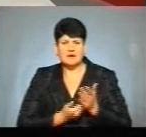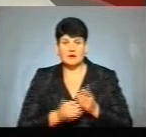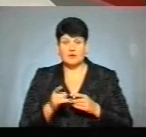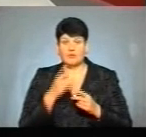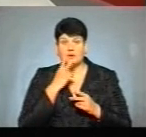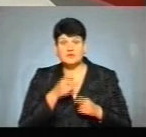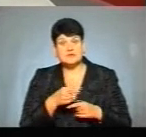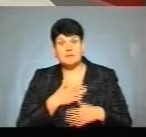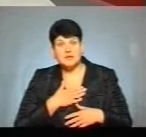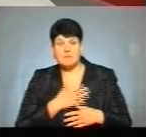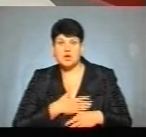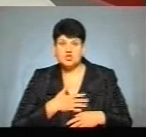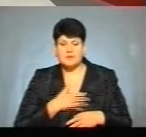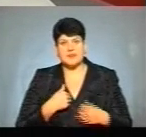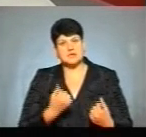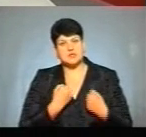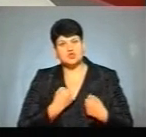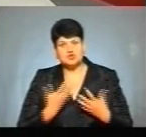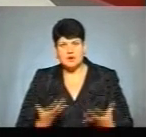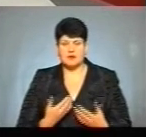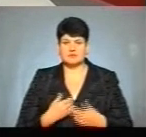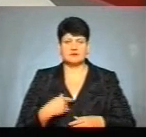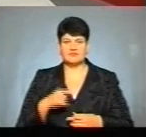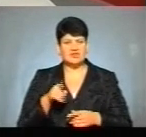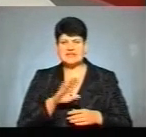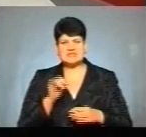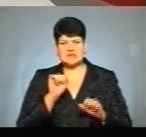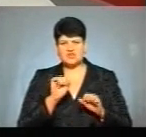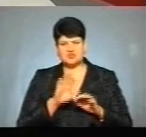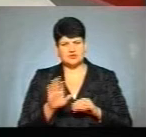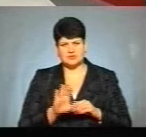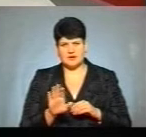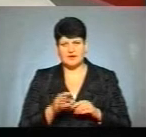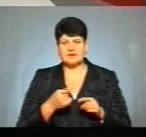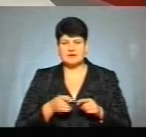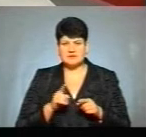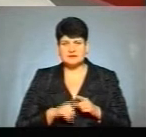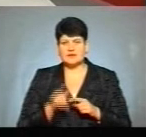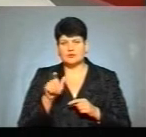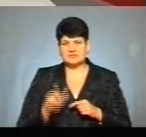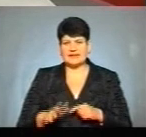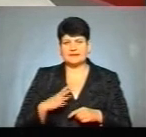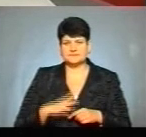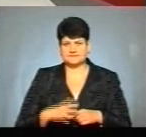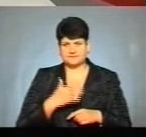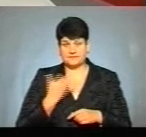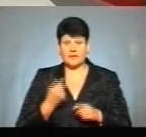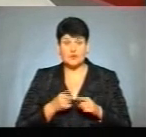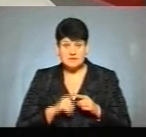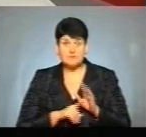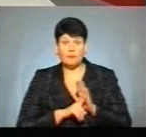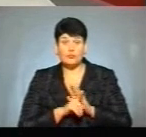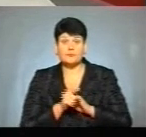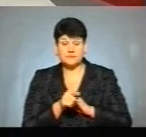за мене переживає, він так мене захищає, то я вам скажу, він не захищає, він це нестримана людина. І от такі дзвіночки, вони